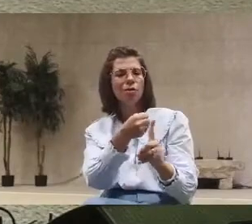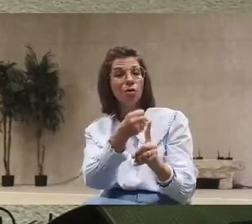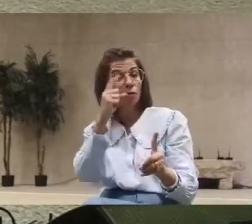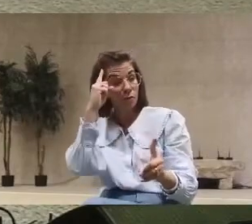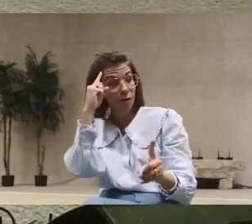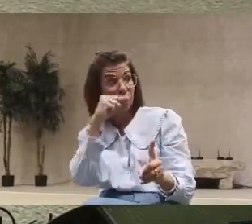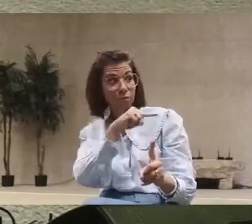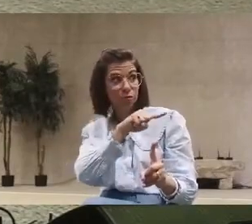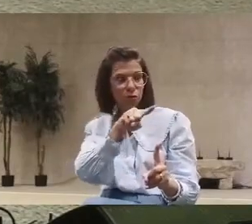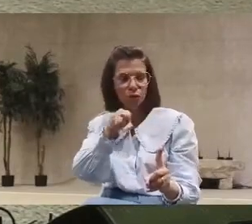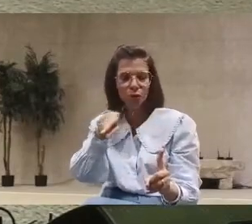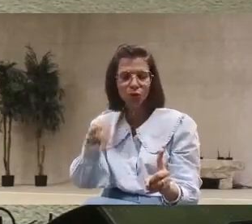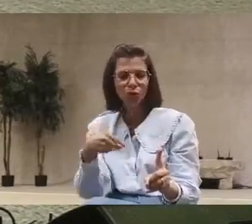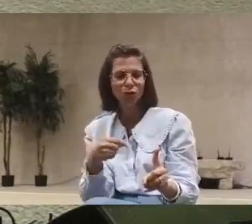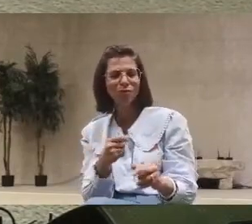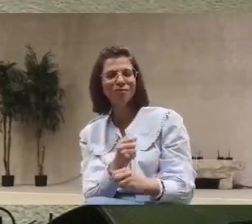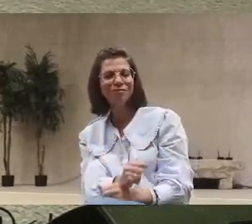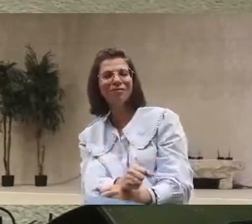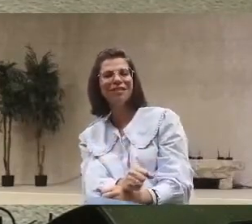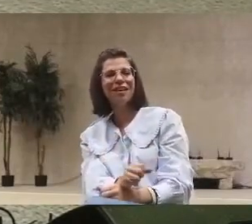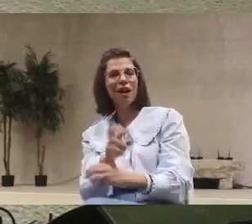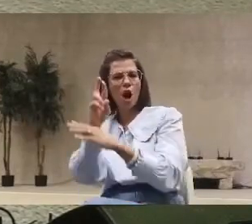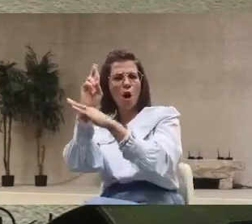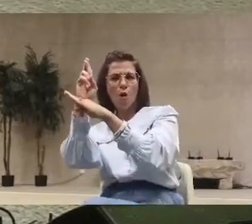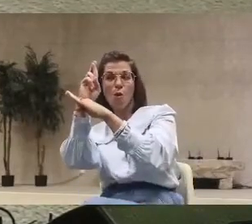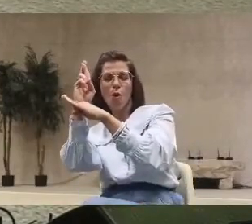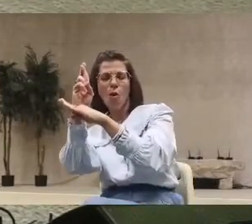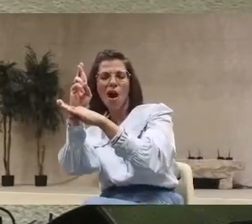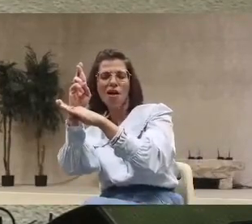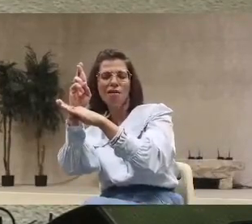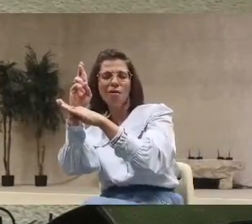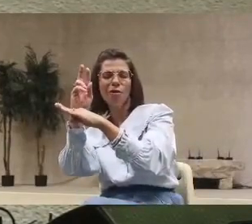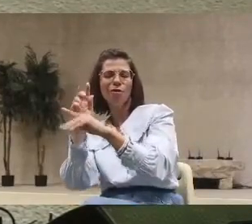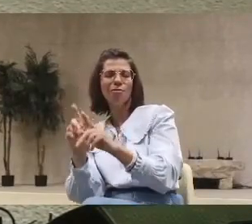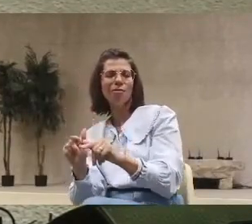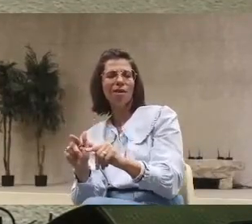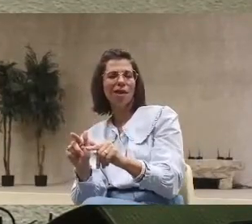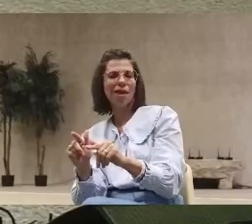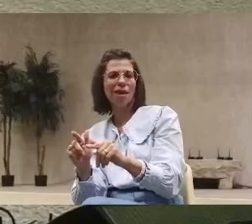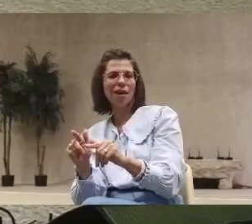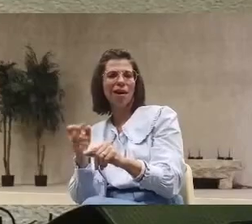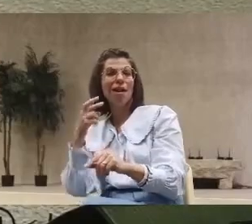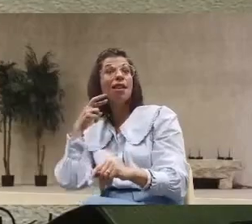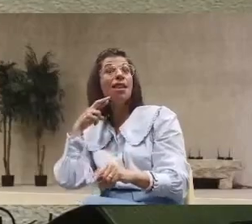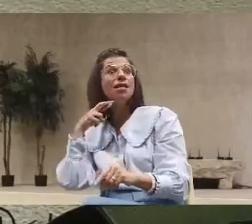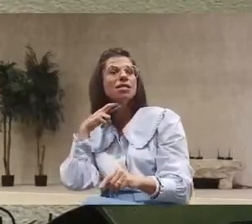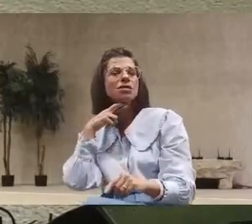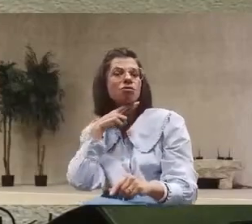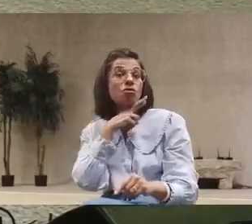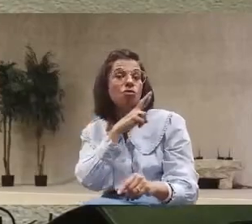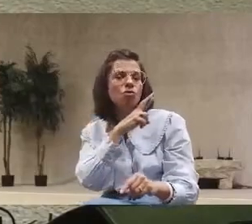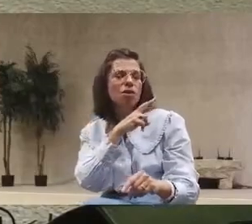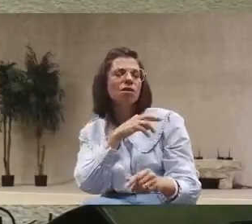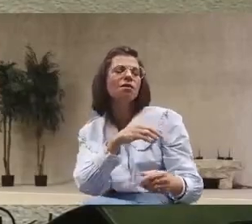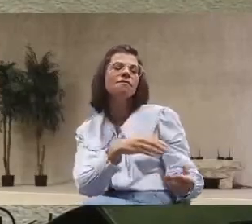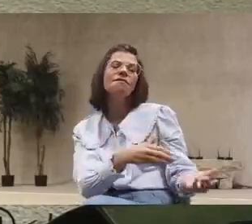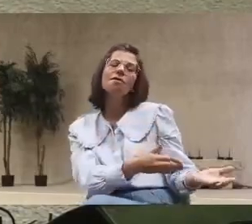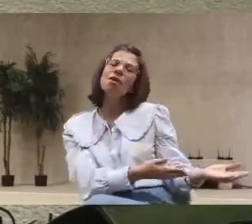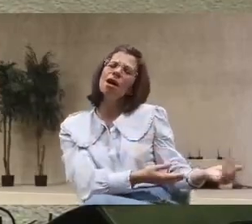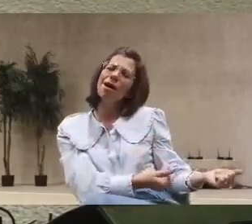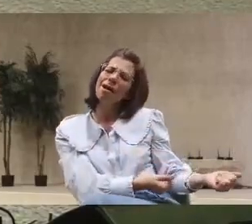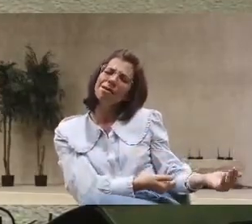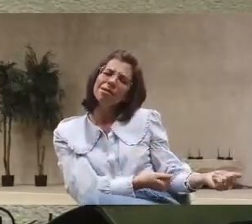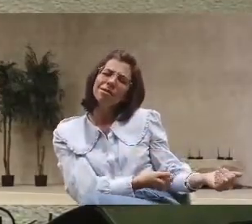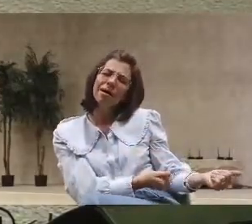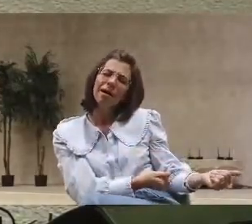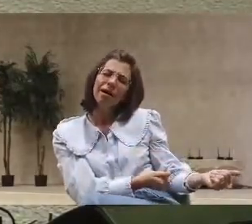Ce royaume, tous les juifs l'attendaient. Et ils avaient une certaine idée de la manifestation